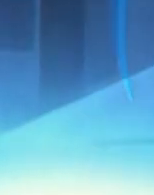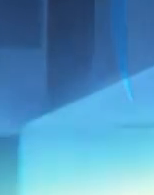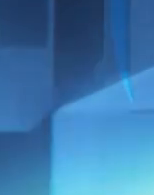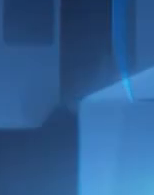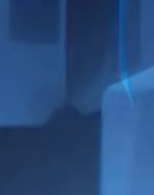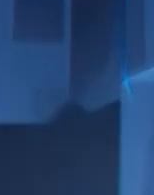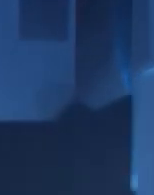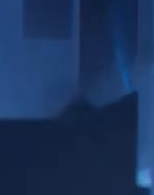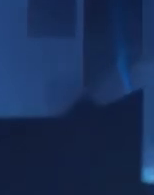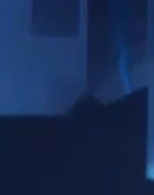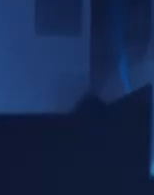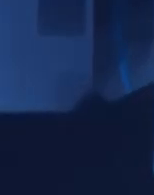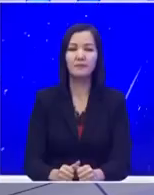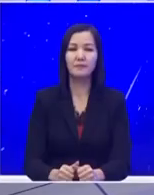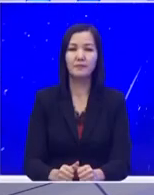Жетісу телеарнасы.